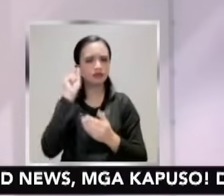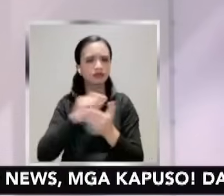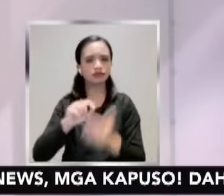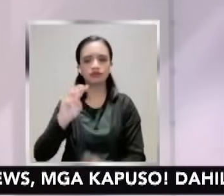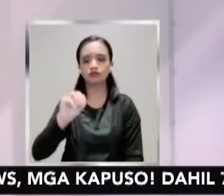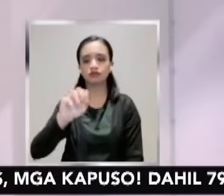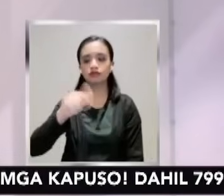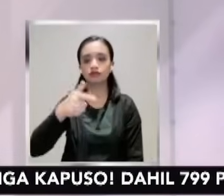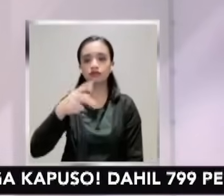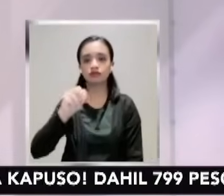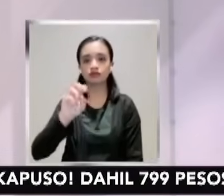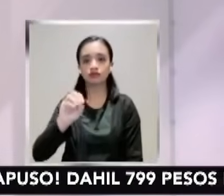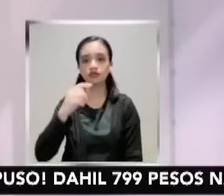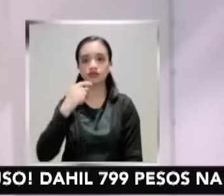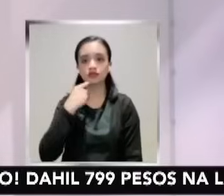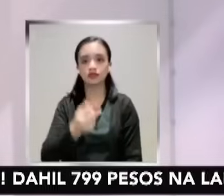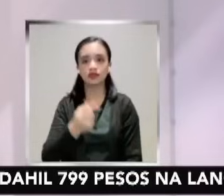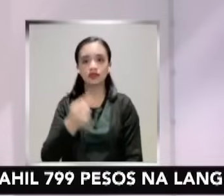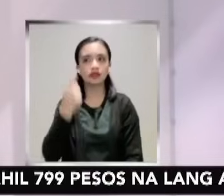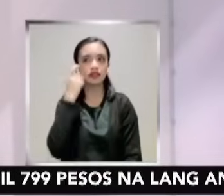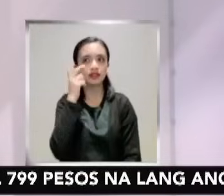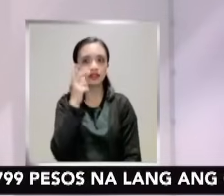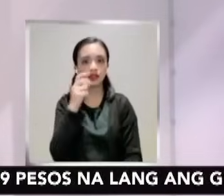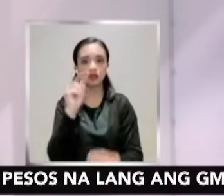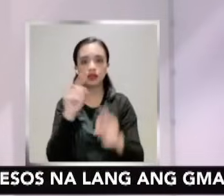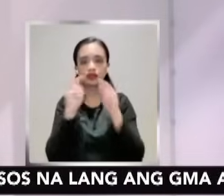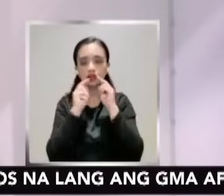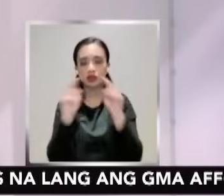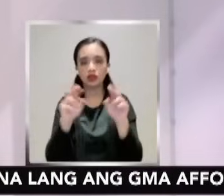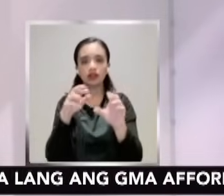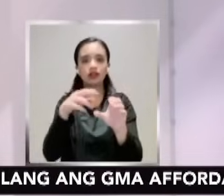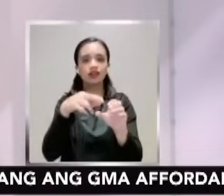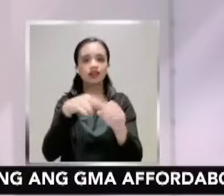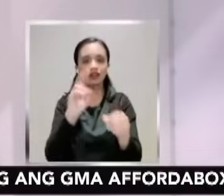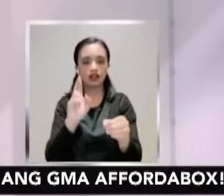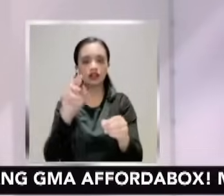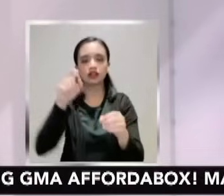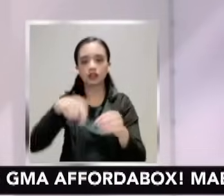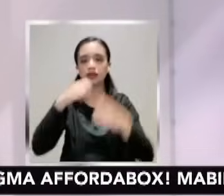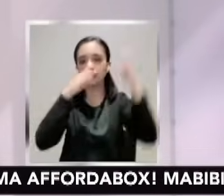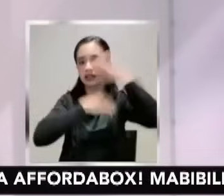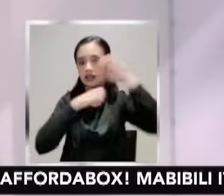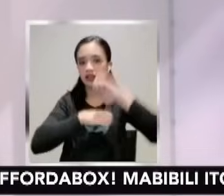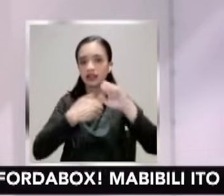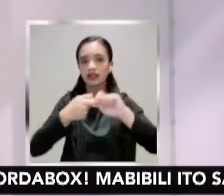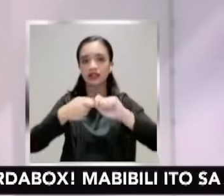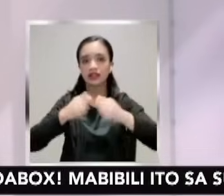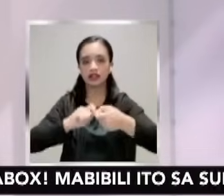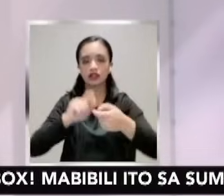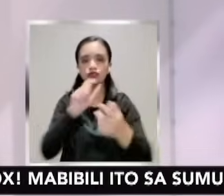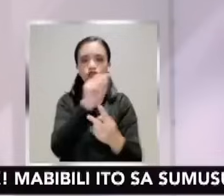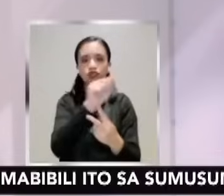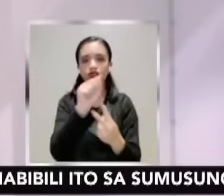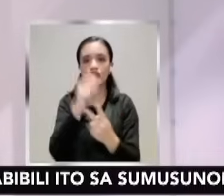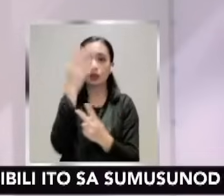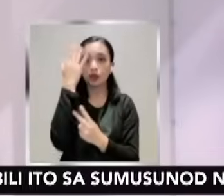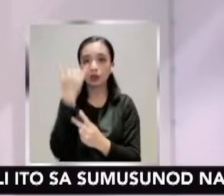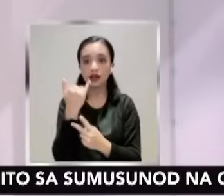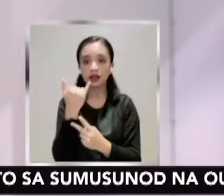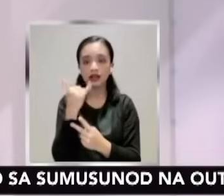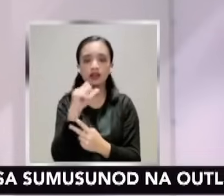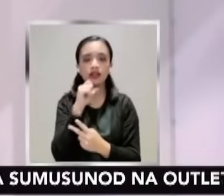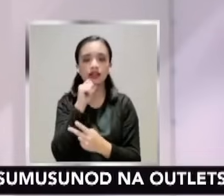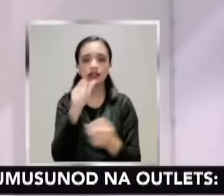pag-resign pero sabi po ng palasyo dapat inasahan na ang termination ng kanyang appointment dahil hindi raw nito suportado ang